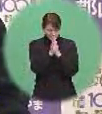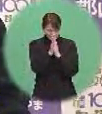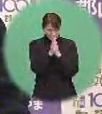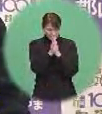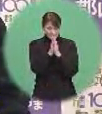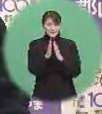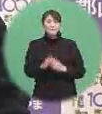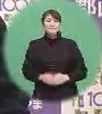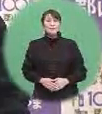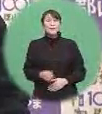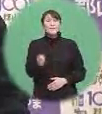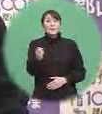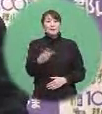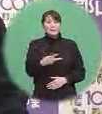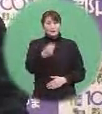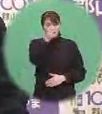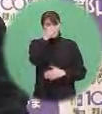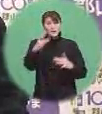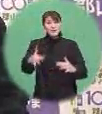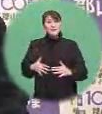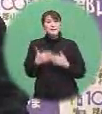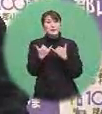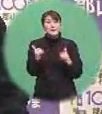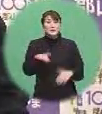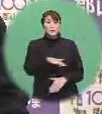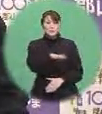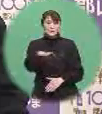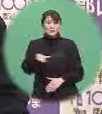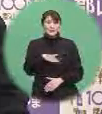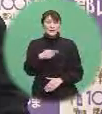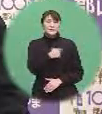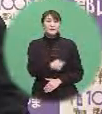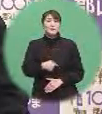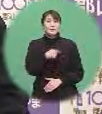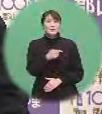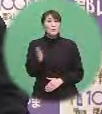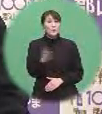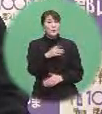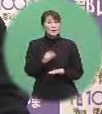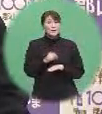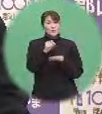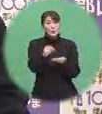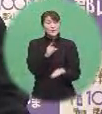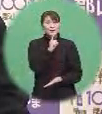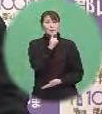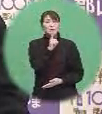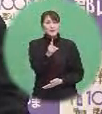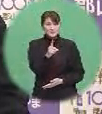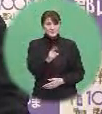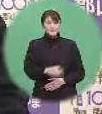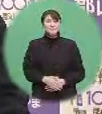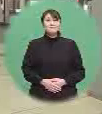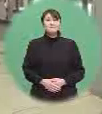申し上げます。そして被災された皆様に心からお願いを申し上げたく存じます。